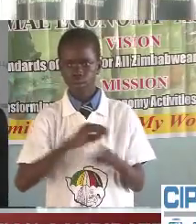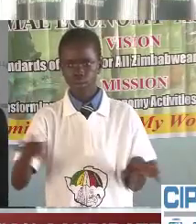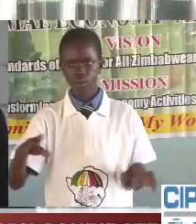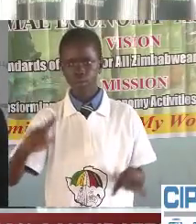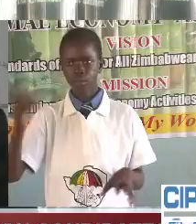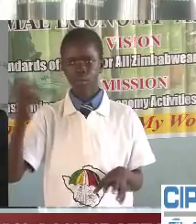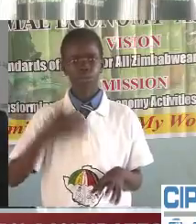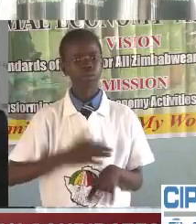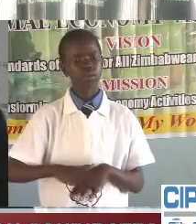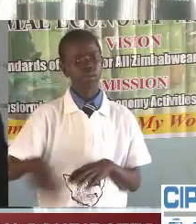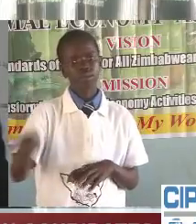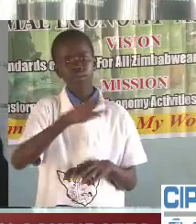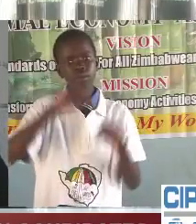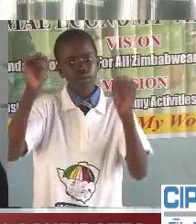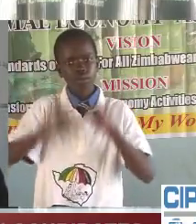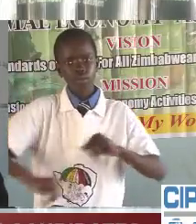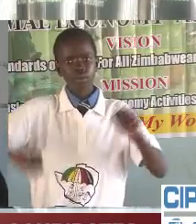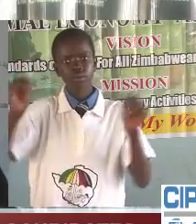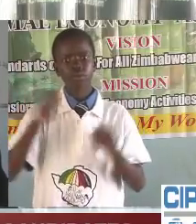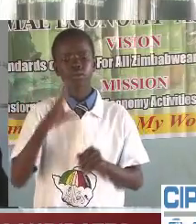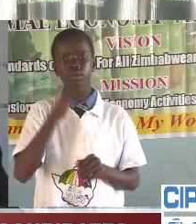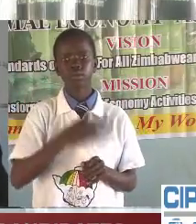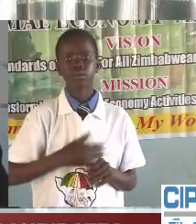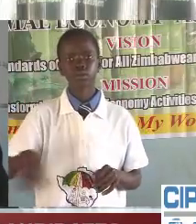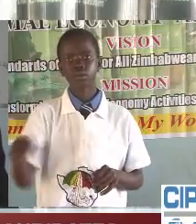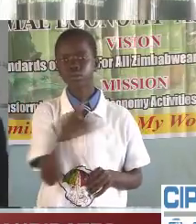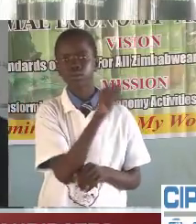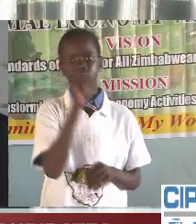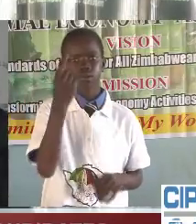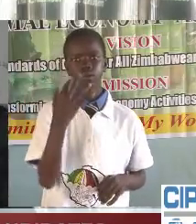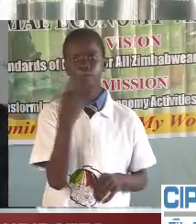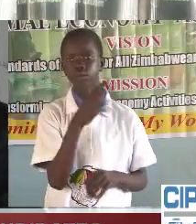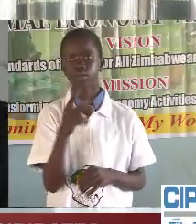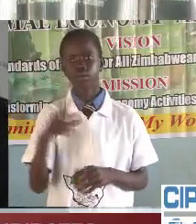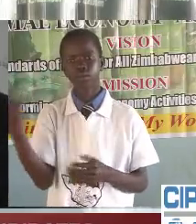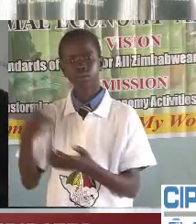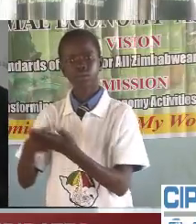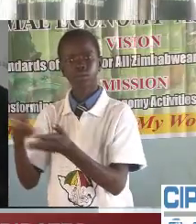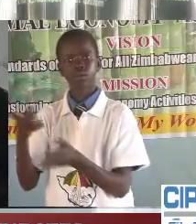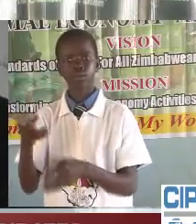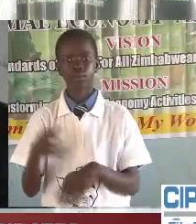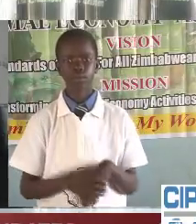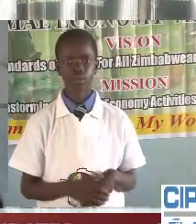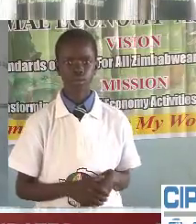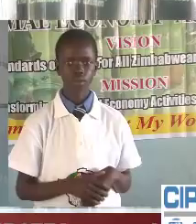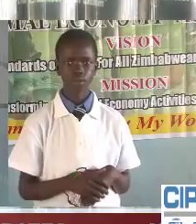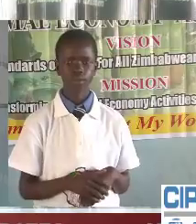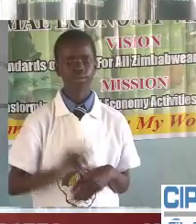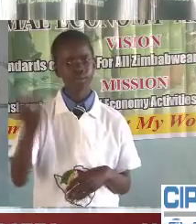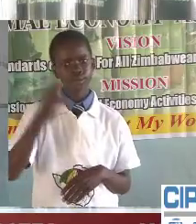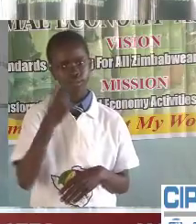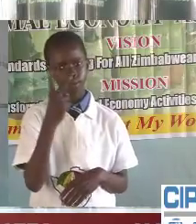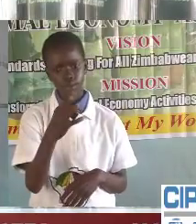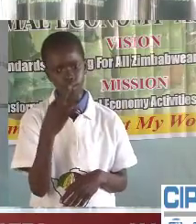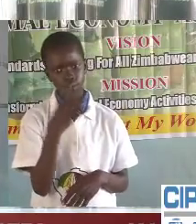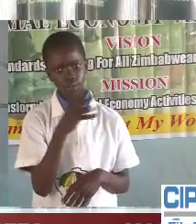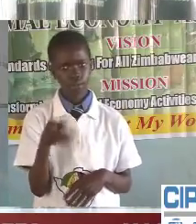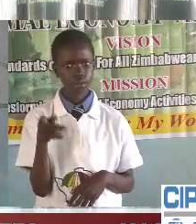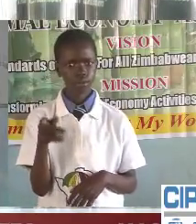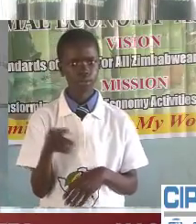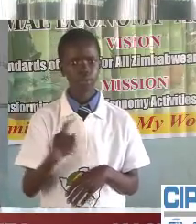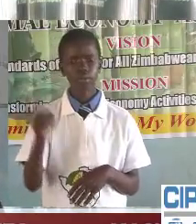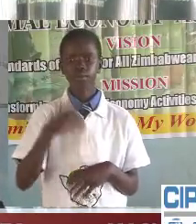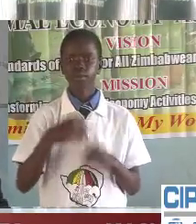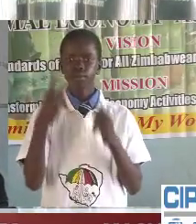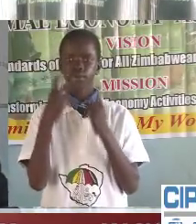kuti payment plan kuti munhu akwanise kubhadhara mvura yake. Pamvura ipapo tichaongorora kuti